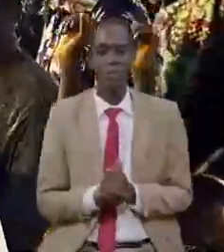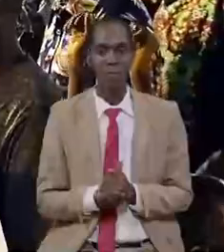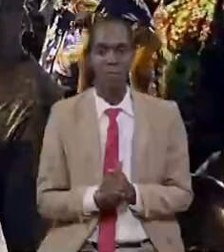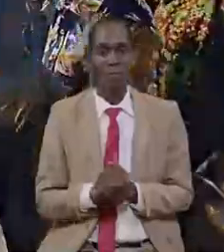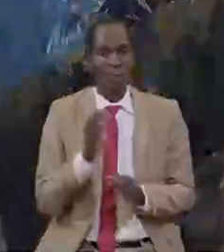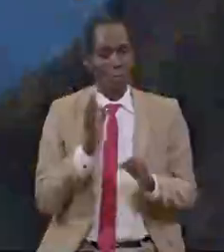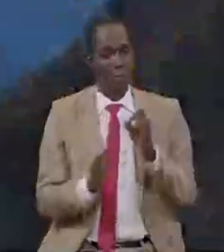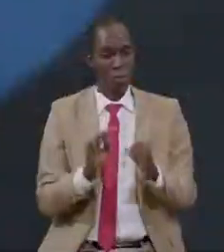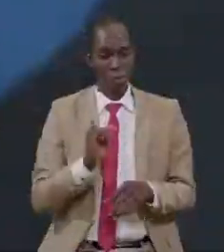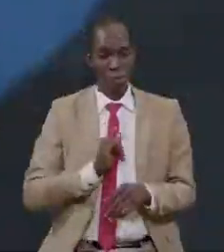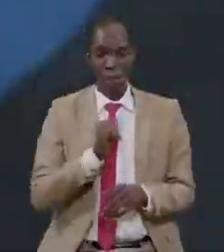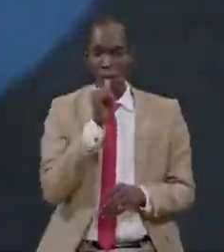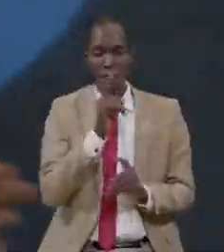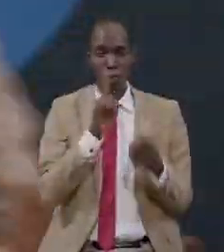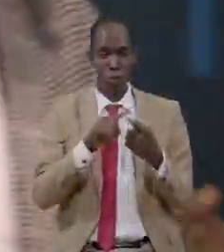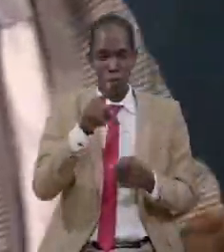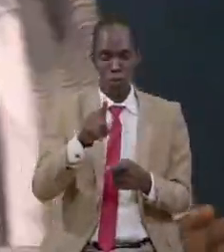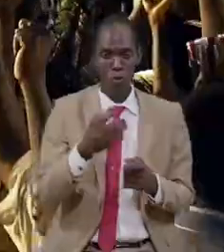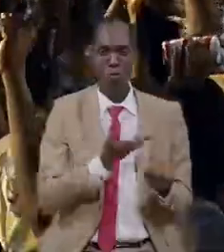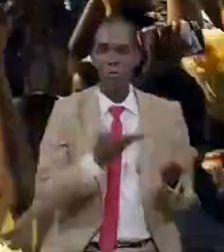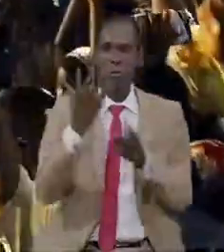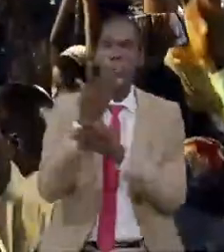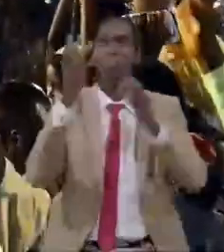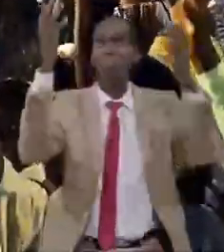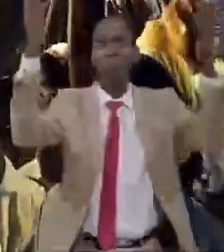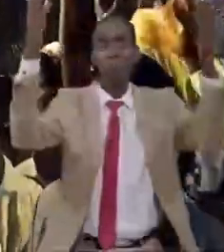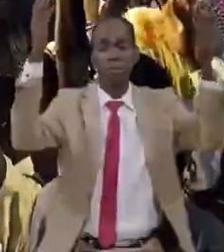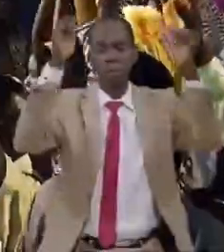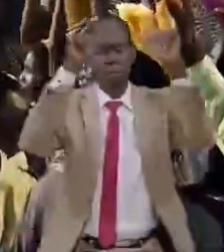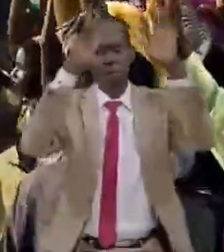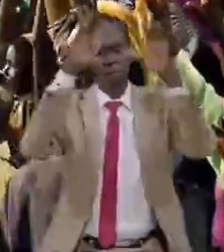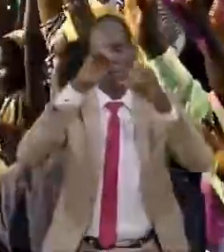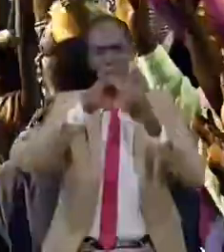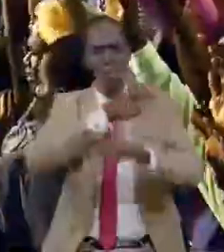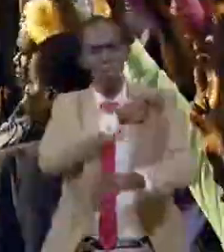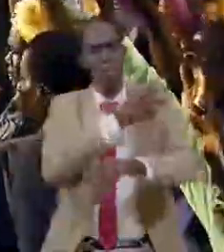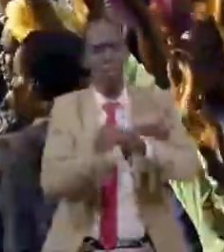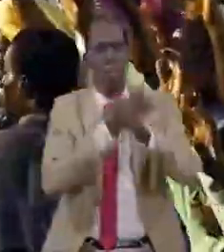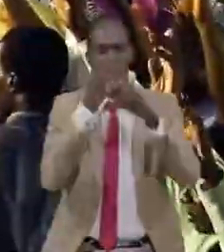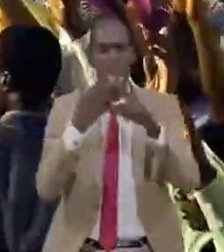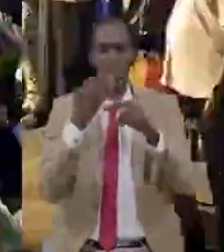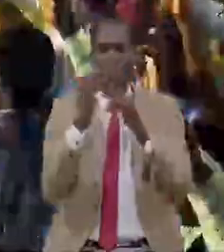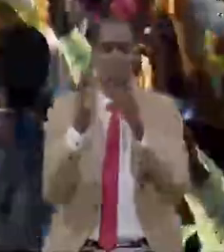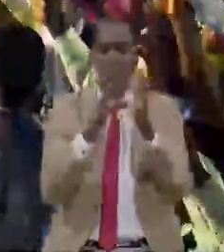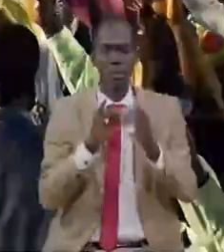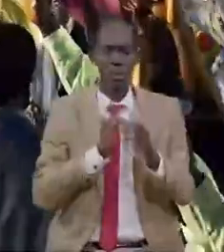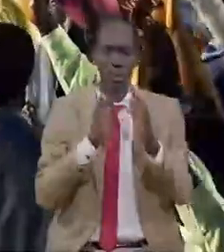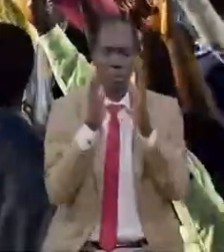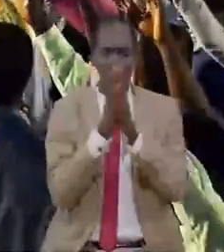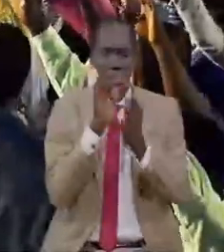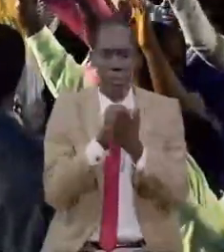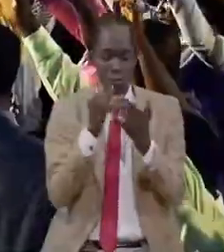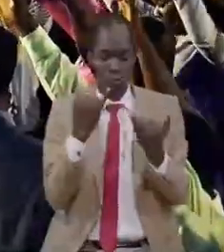Si je parle de toi, lève cette main, Père. Au nom puissant de Jésus, je prie